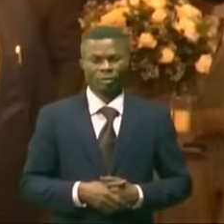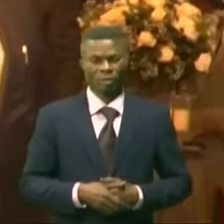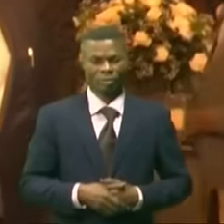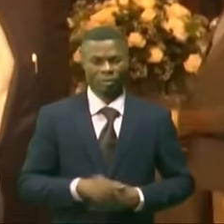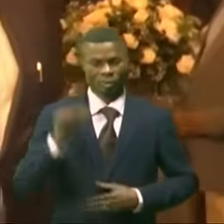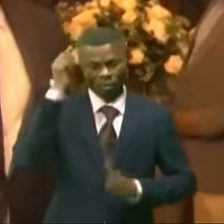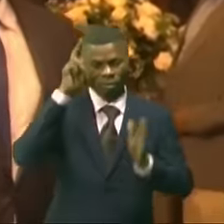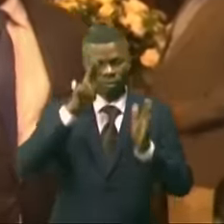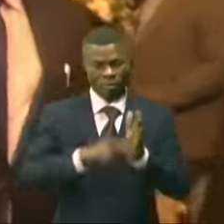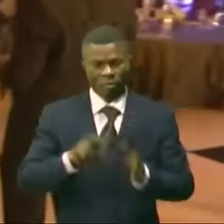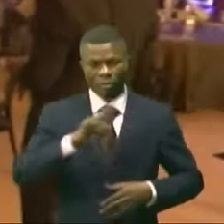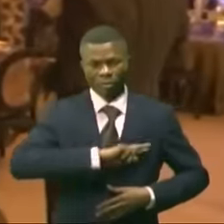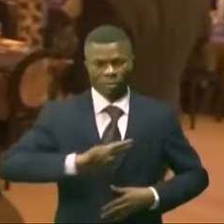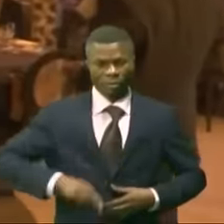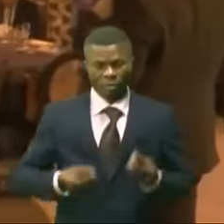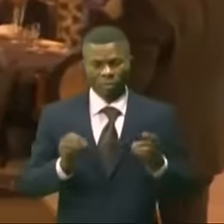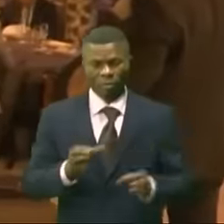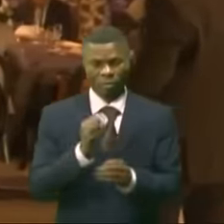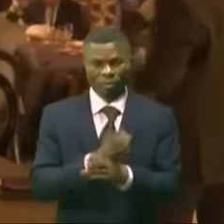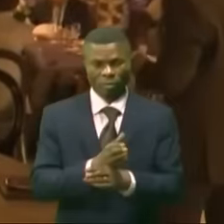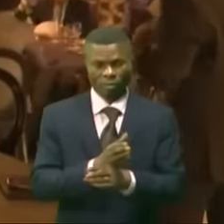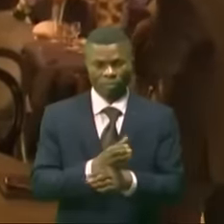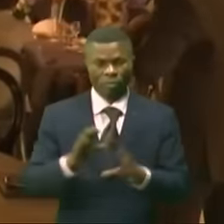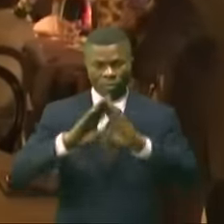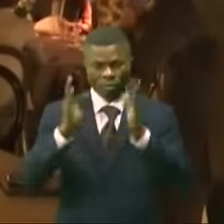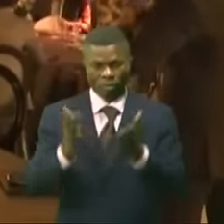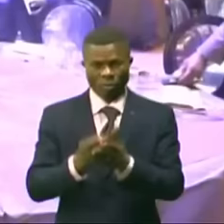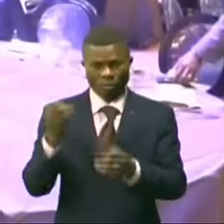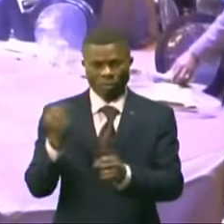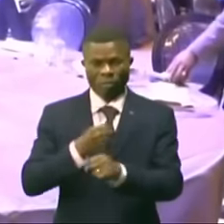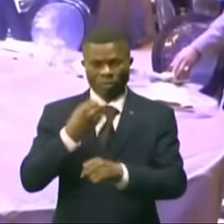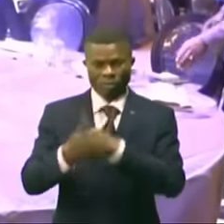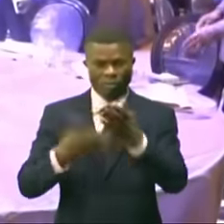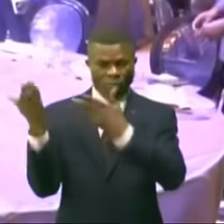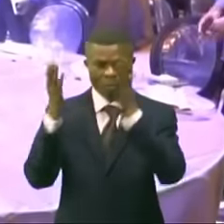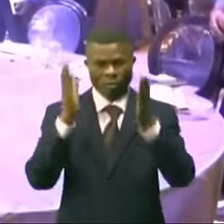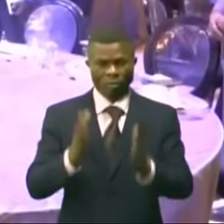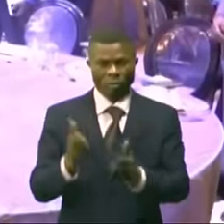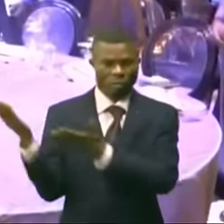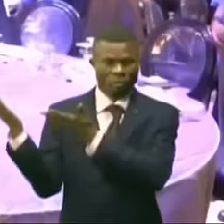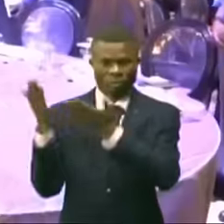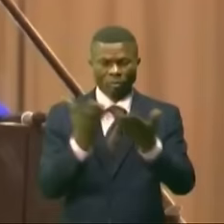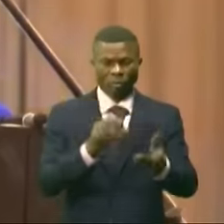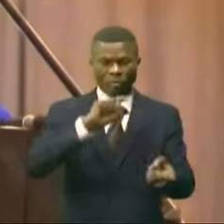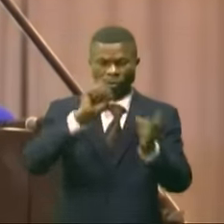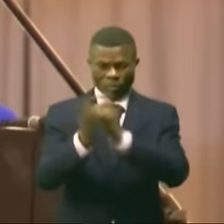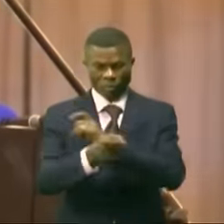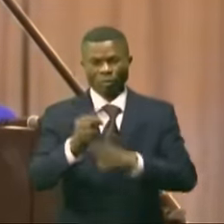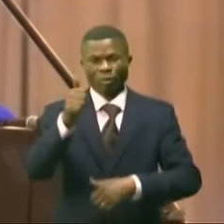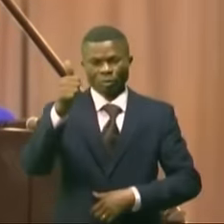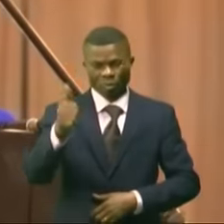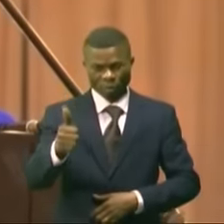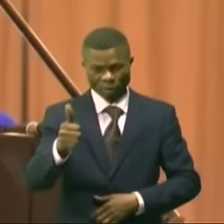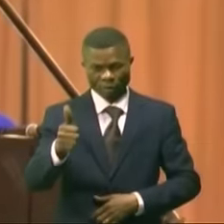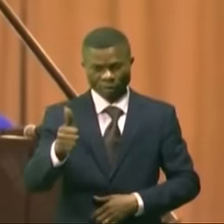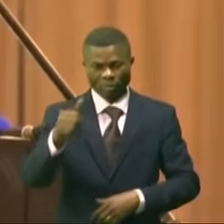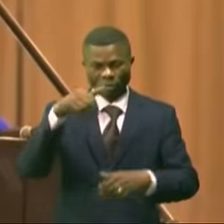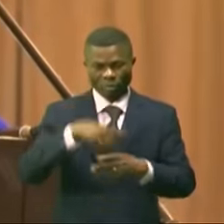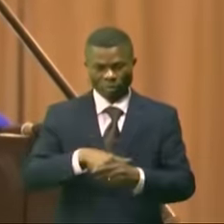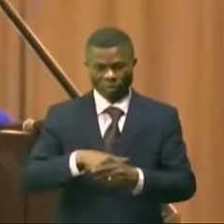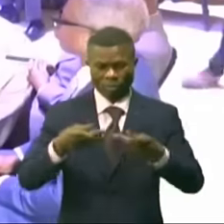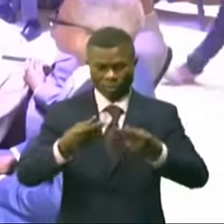le gouvernement de la RDC à la disposition de ceux qui font les affaires et qui apporte un changement positif dans